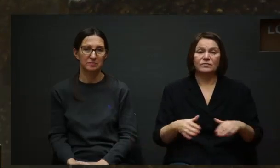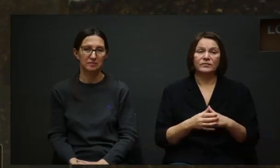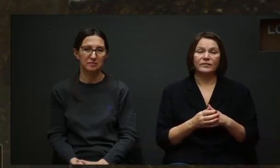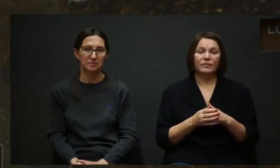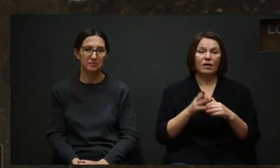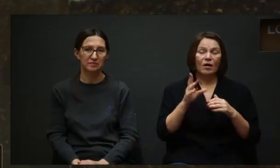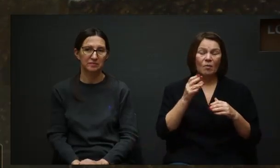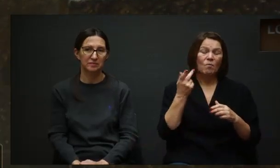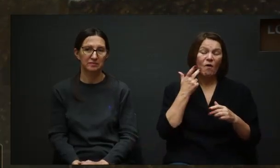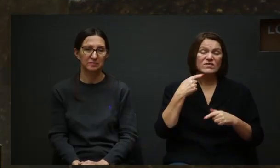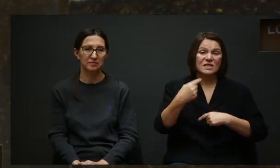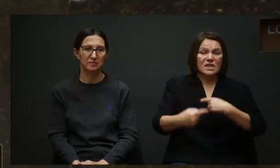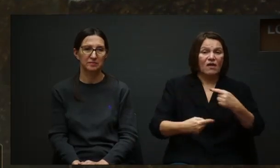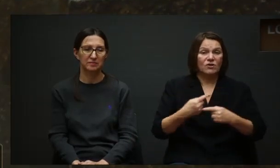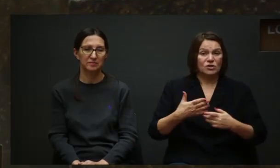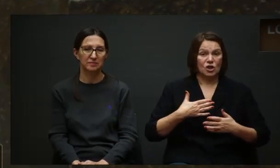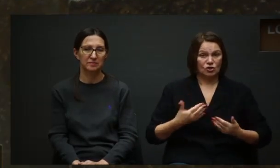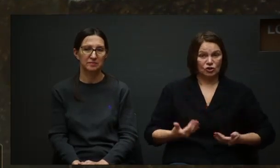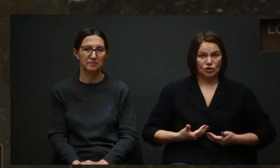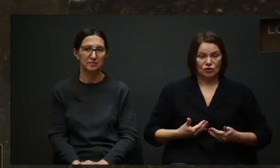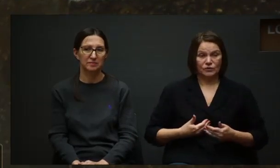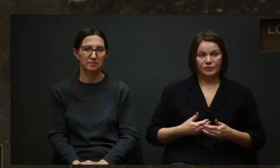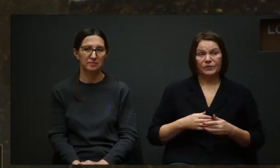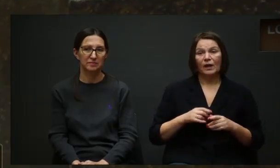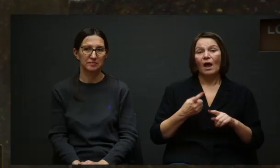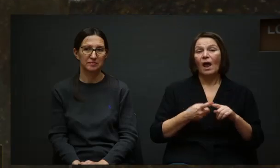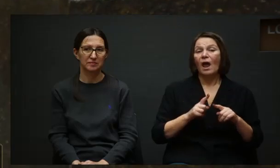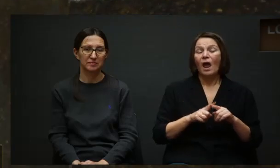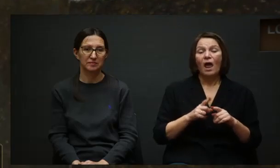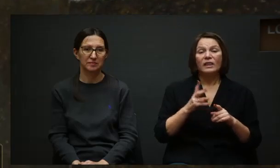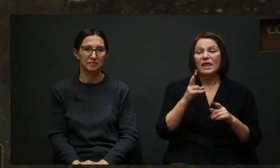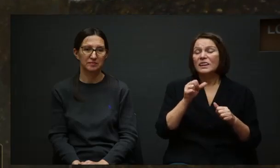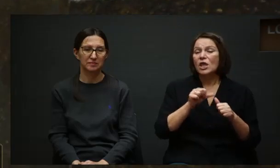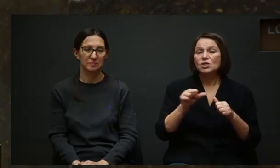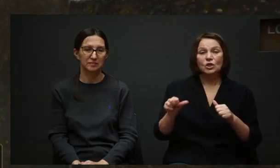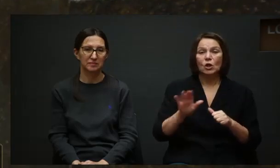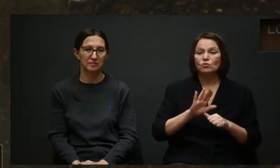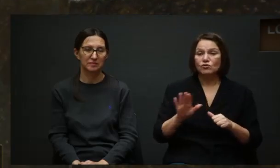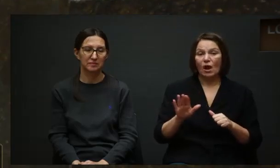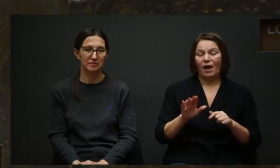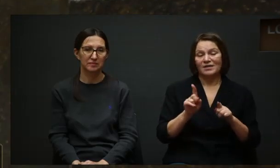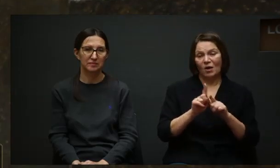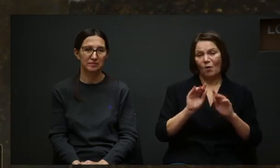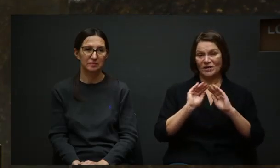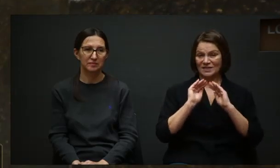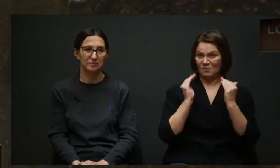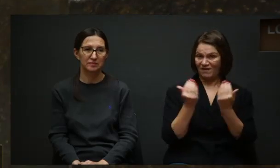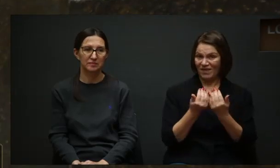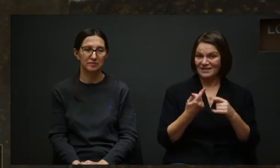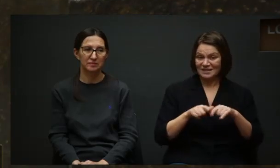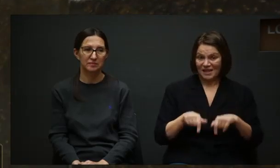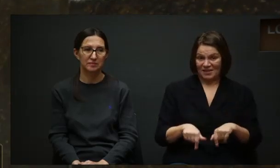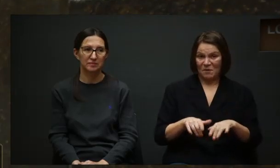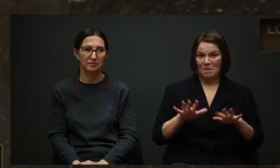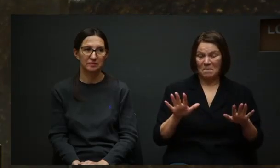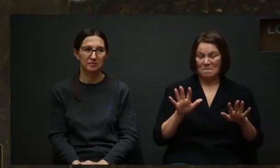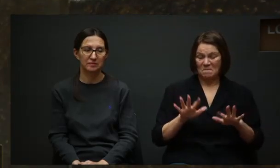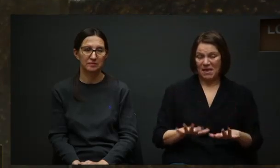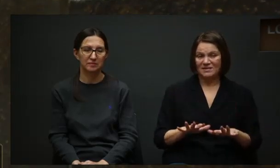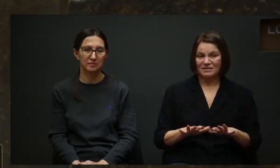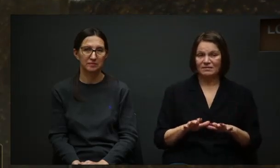по повседневности. Что, конечно, совершенно не исключает заповедности этого места, такой